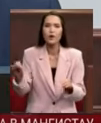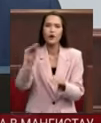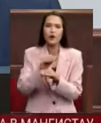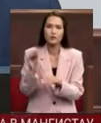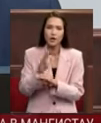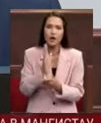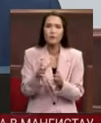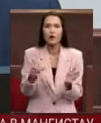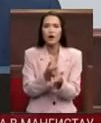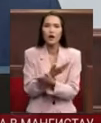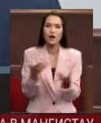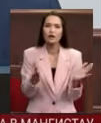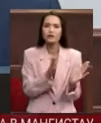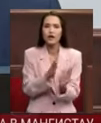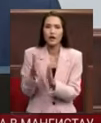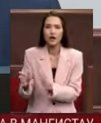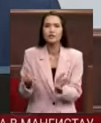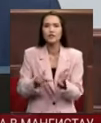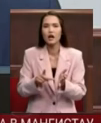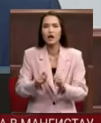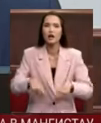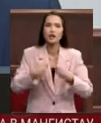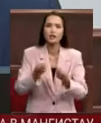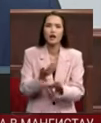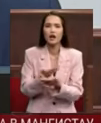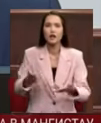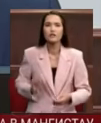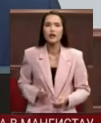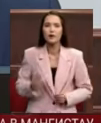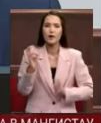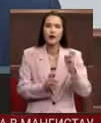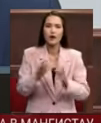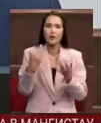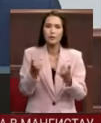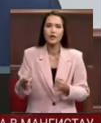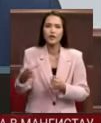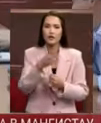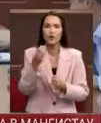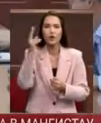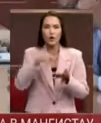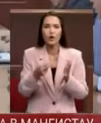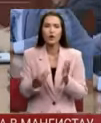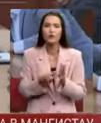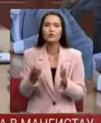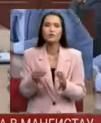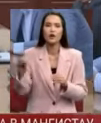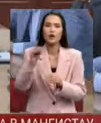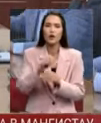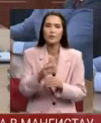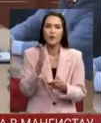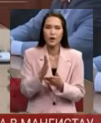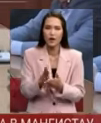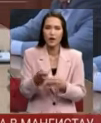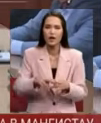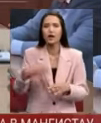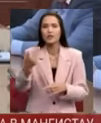строительство завода по производству зеленого водорода компании Свейвинг. Сегодня в регион привлекается еще один значимый проект. В ходе визита президента